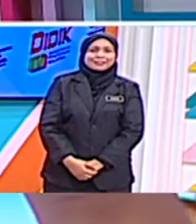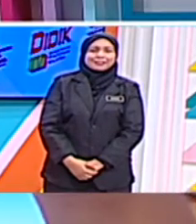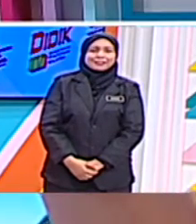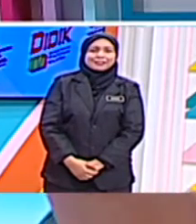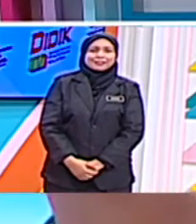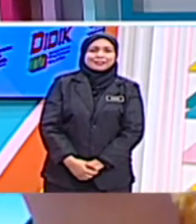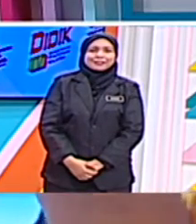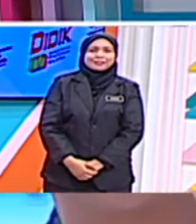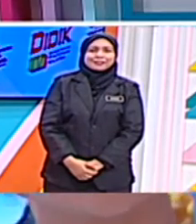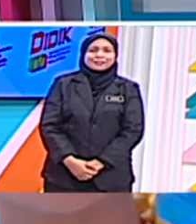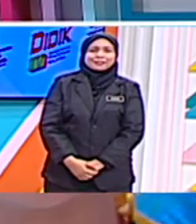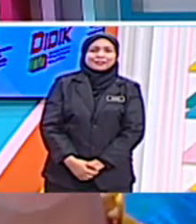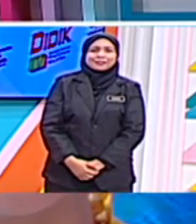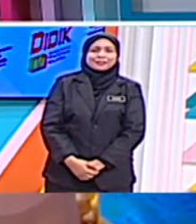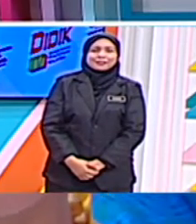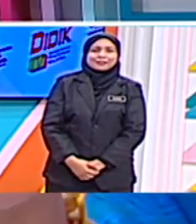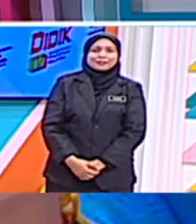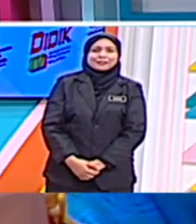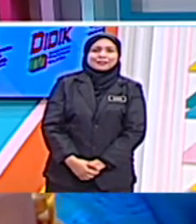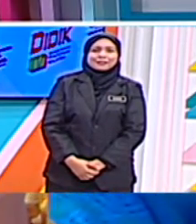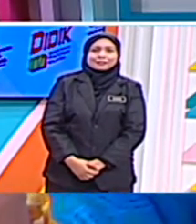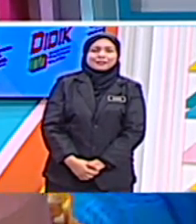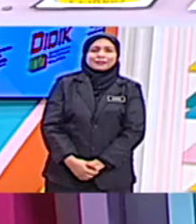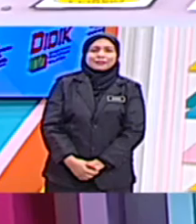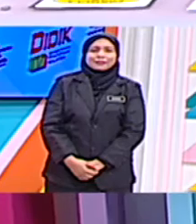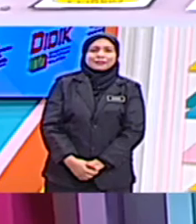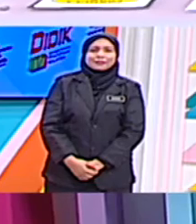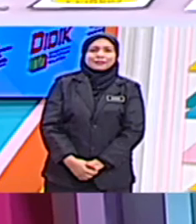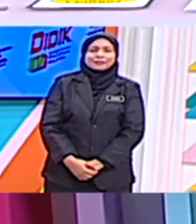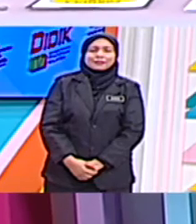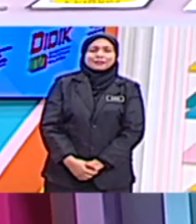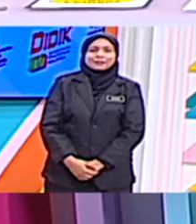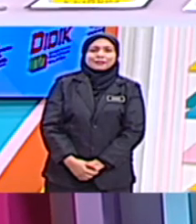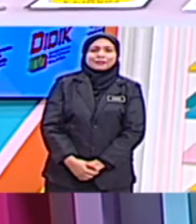Kamera kena zoom sikit. Gitu. Okey, nampak tak?